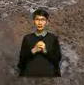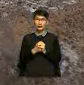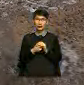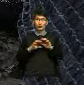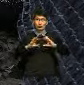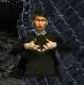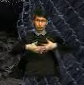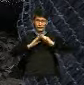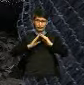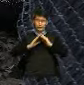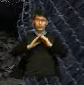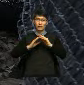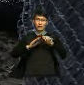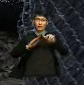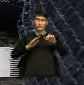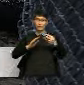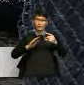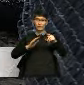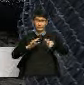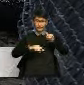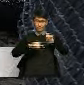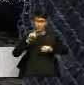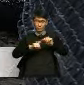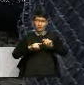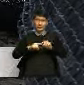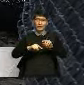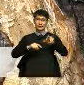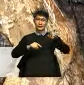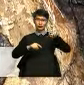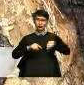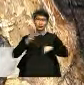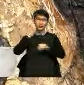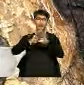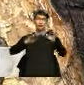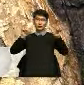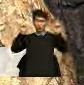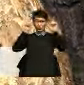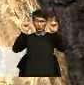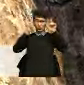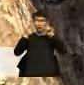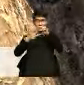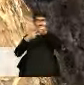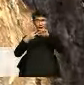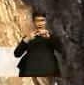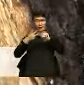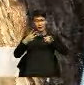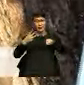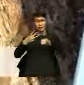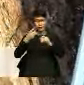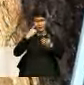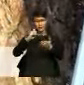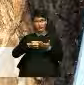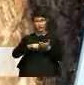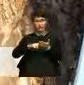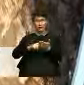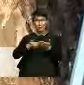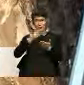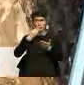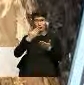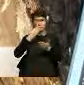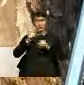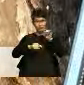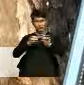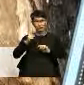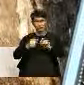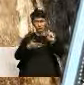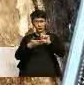국립수목원에 있는 졸참나무 고사목에서 장수 하늘소의 유충 세 개체가 발견됐습니다. 장수 하늘소의 먹이 식물로